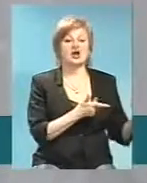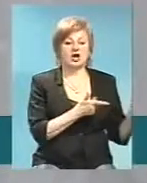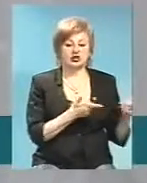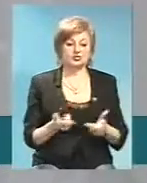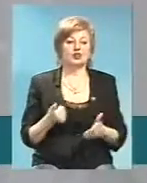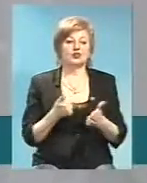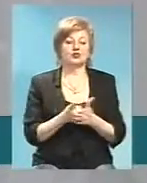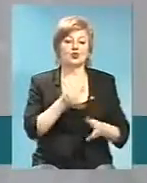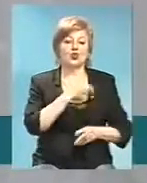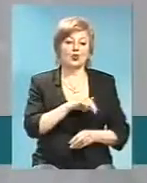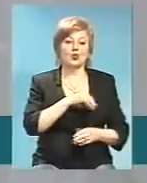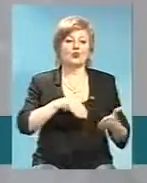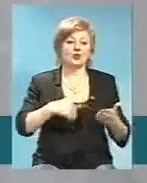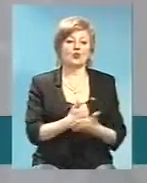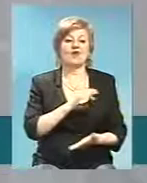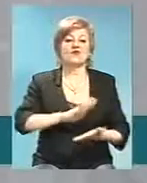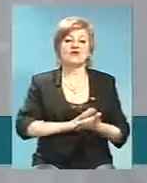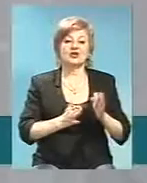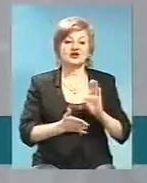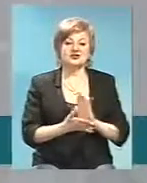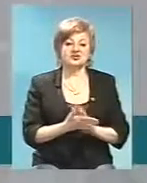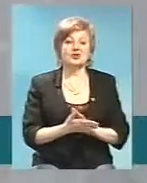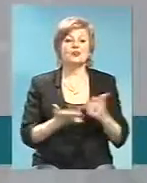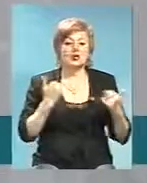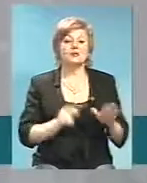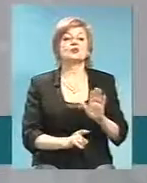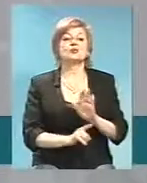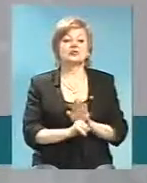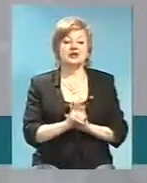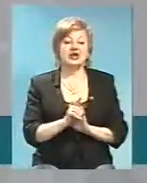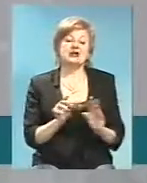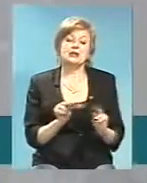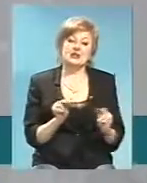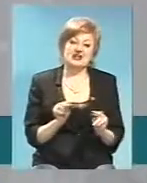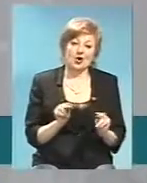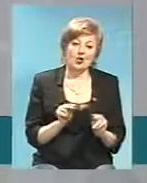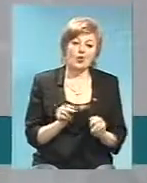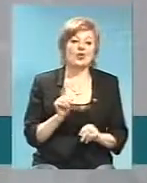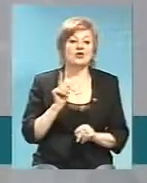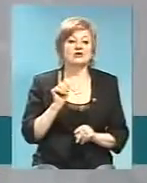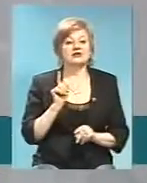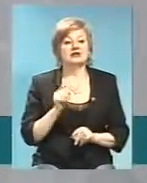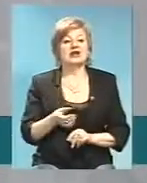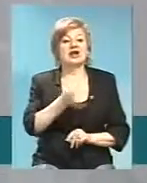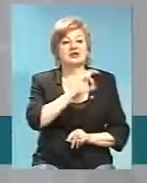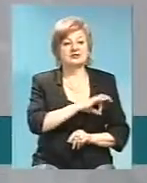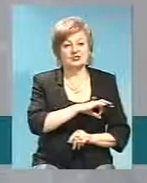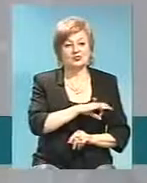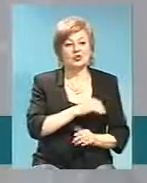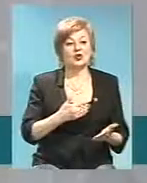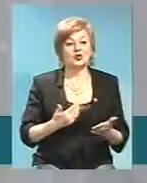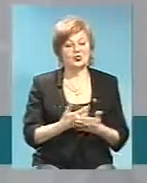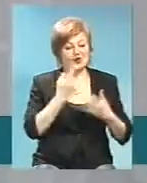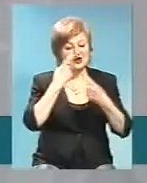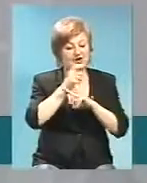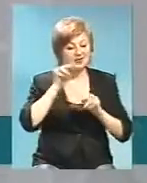до роботи в нових умовах. Отже, старт здійснюють як самі педагоги для застосування нових